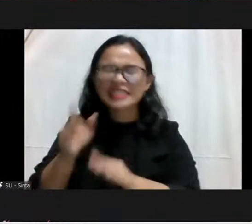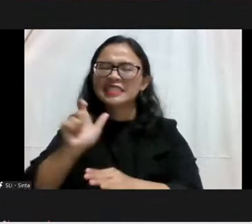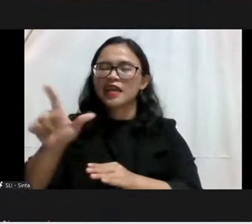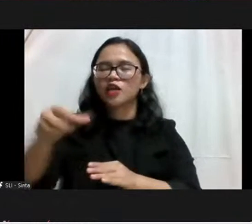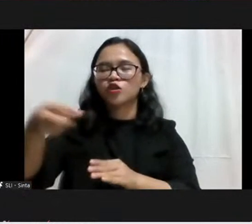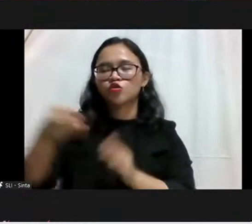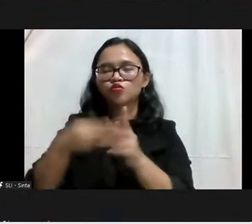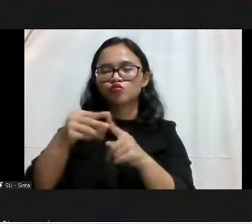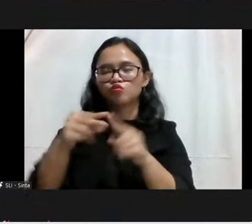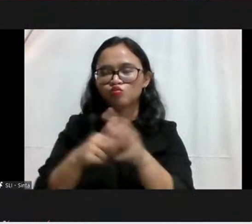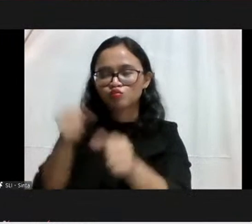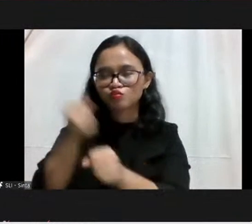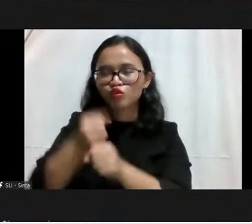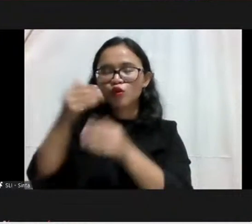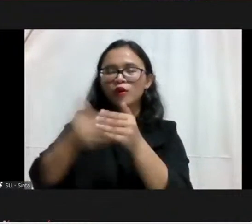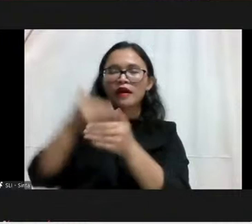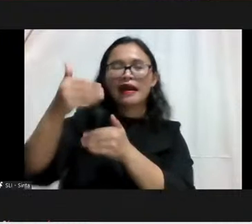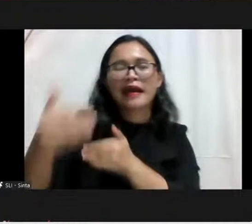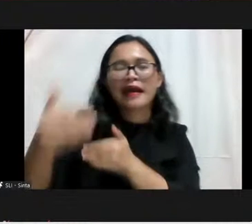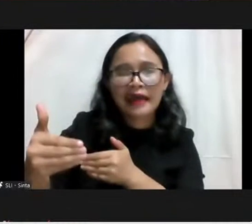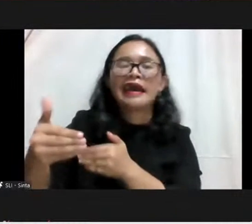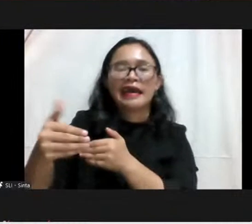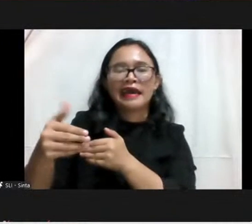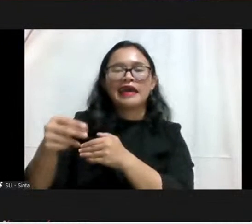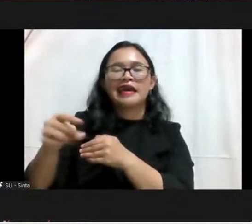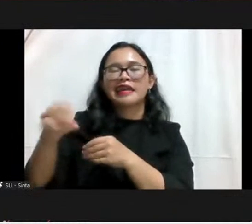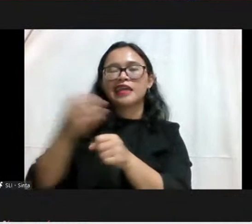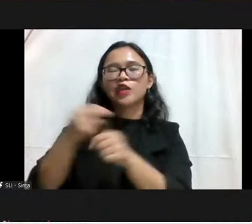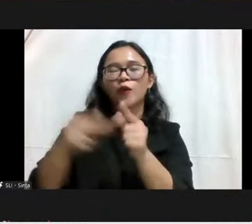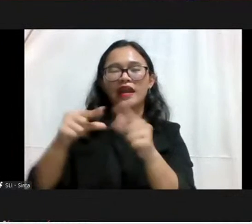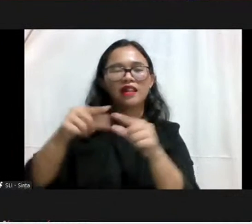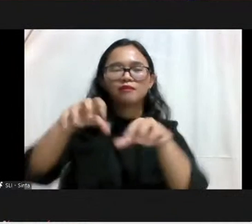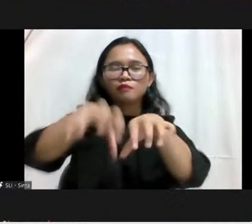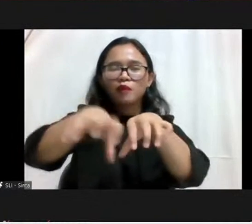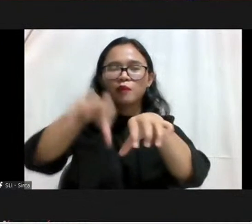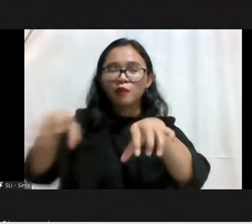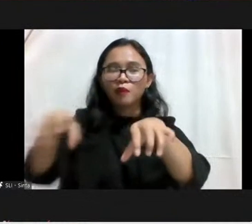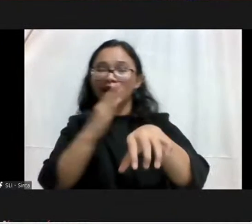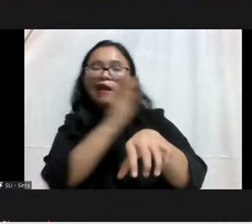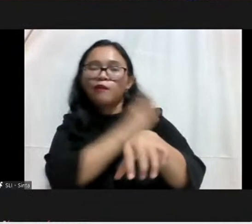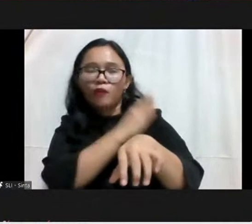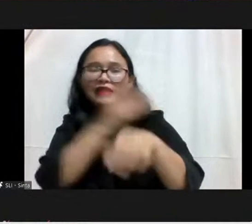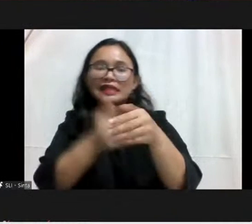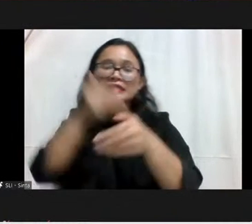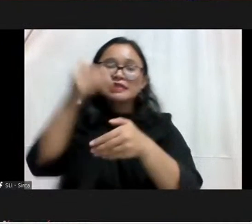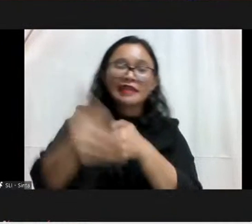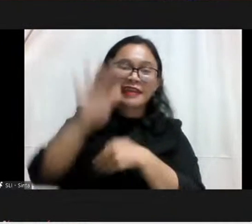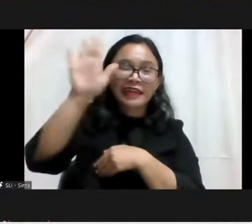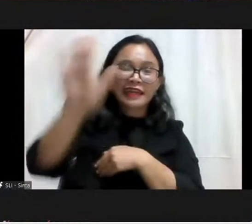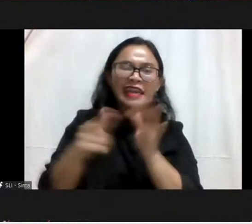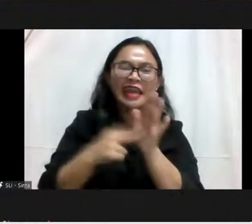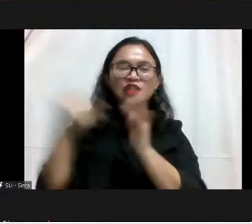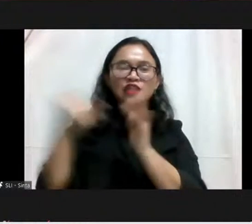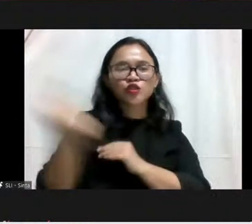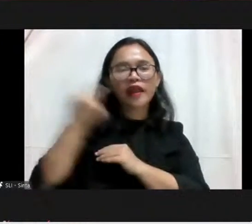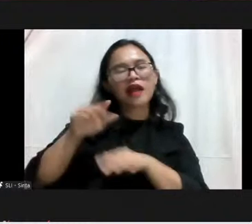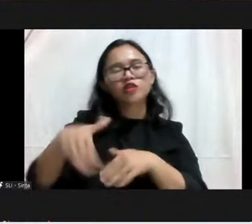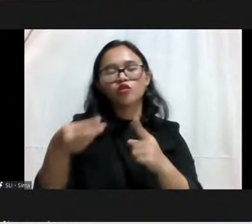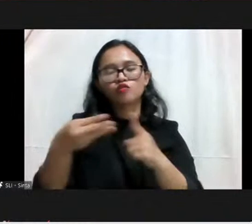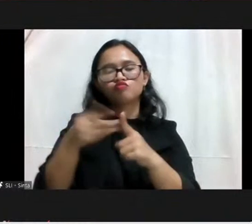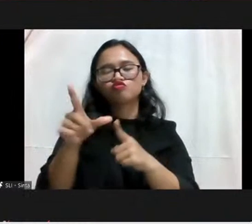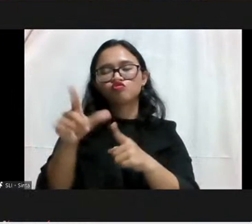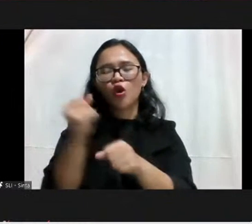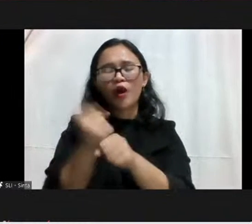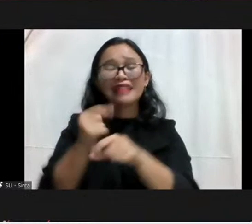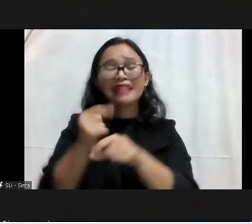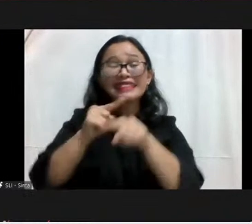cadangan pangan regional antar Kabupaten Baru bulok gitu lalu food aid gitu kan Nah ini justru digeser gitu loh